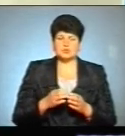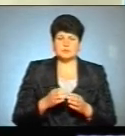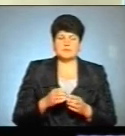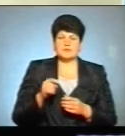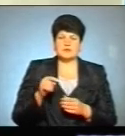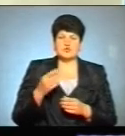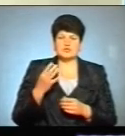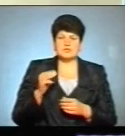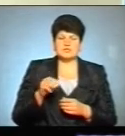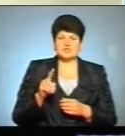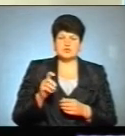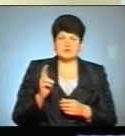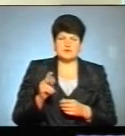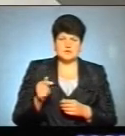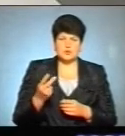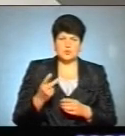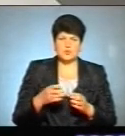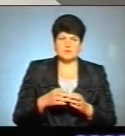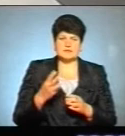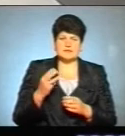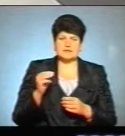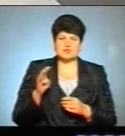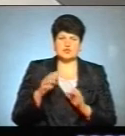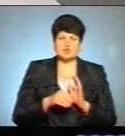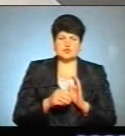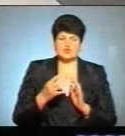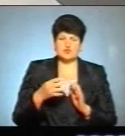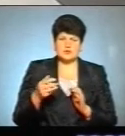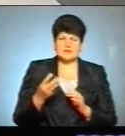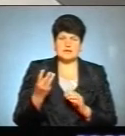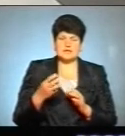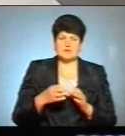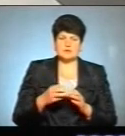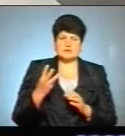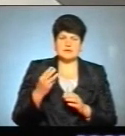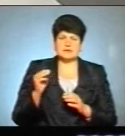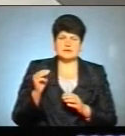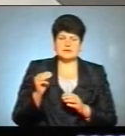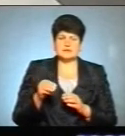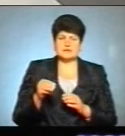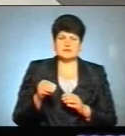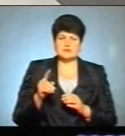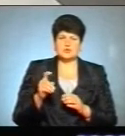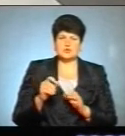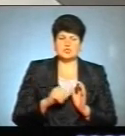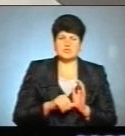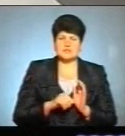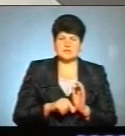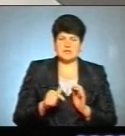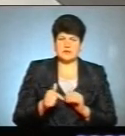4120 гривень, другої групи – це 3640 гривень, третьої групи – 3160